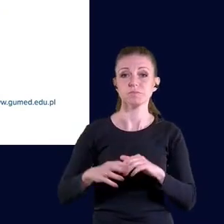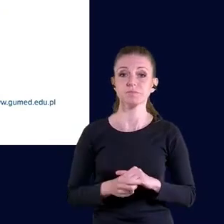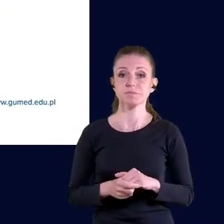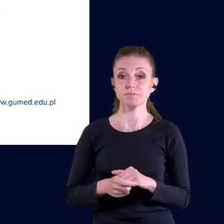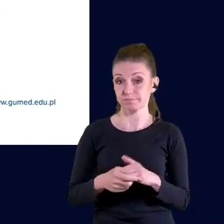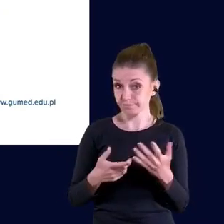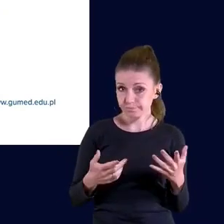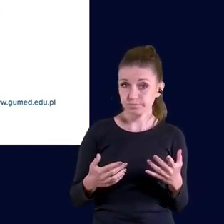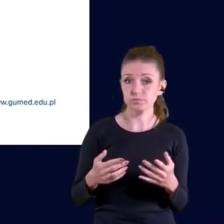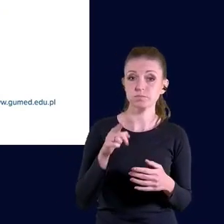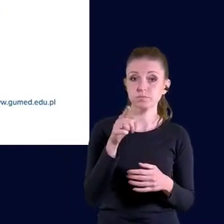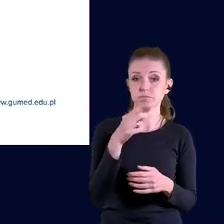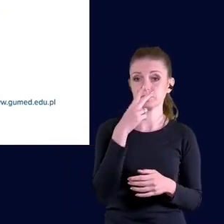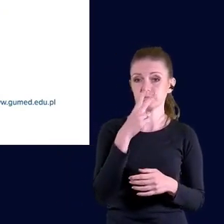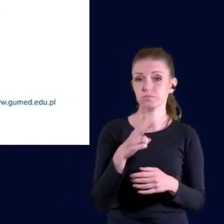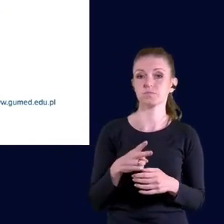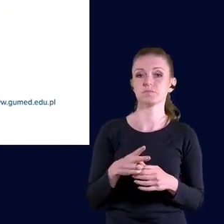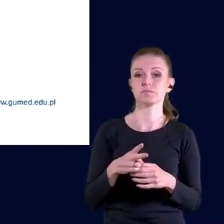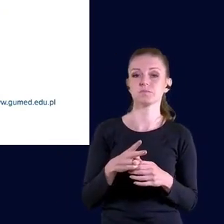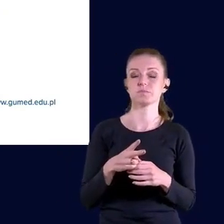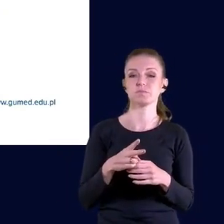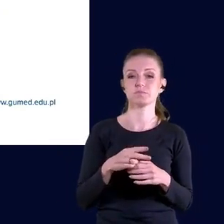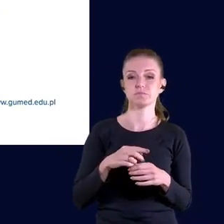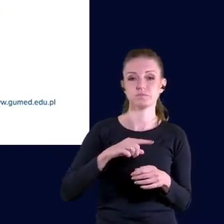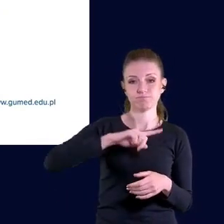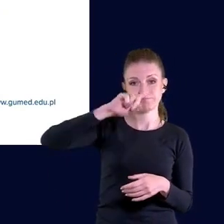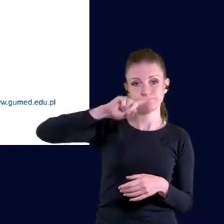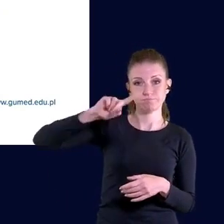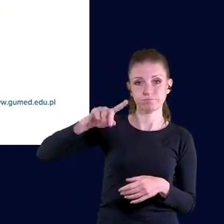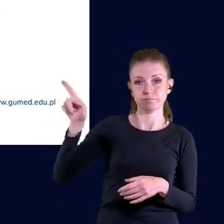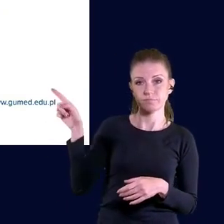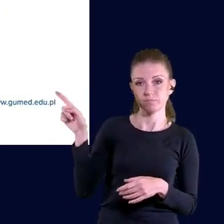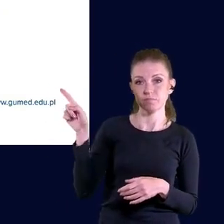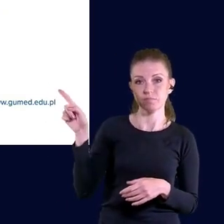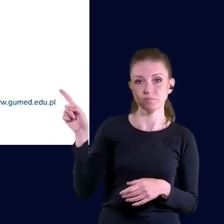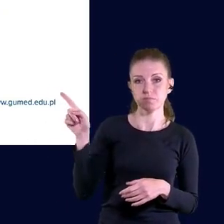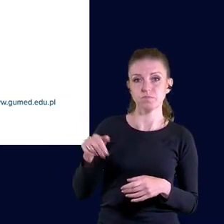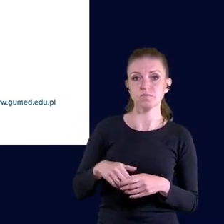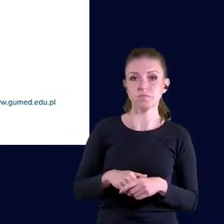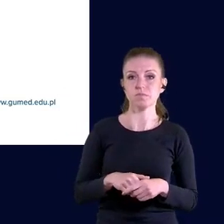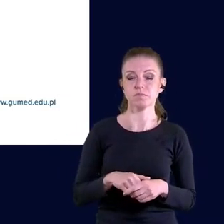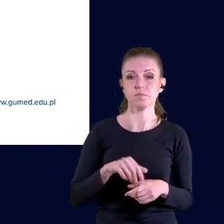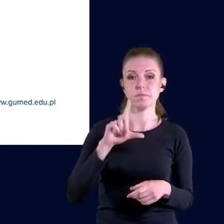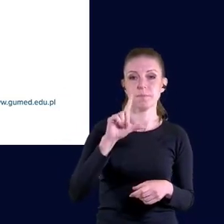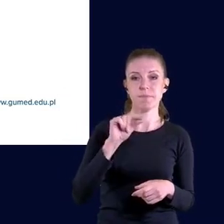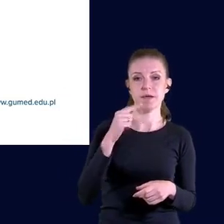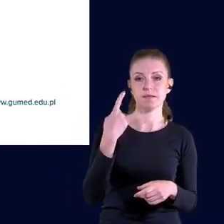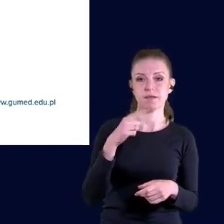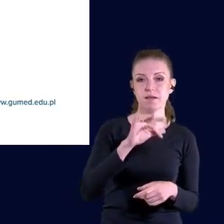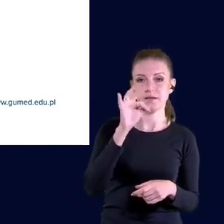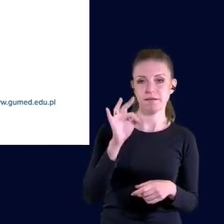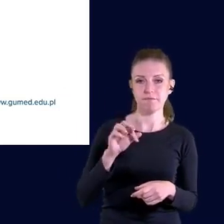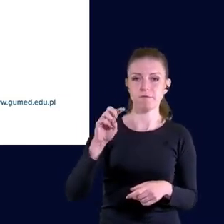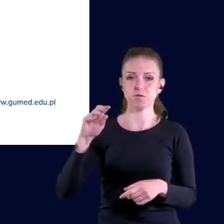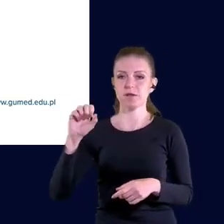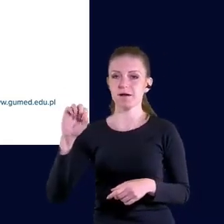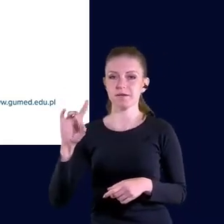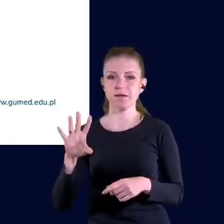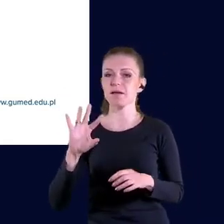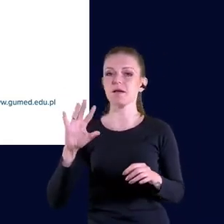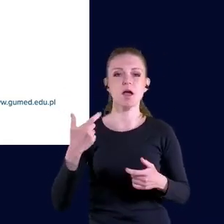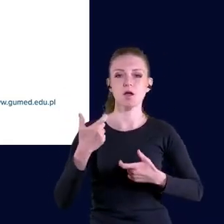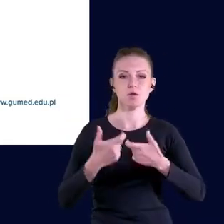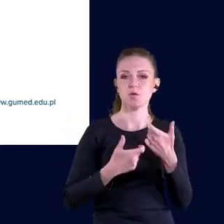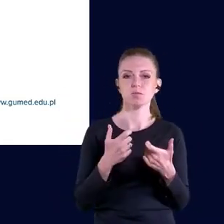praca na dostosowaniu plików PDF do standardów Gdzie odbywa się przede wszystkim